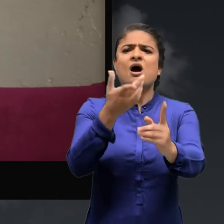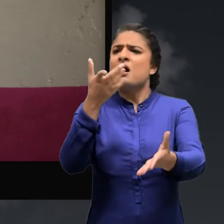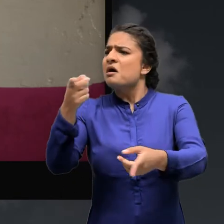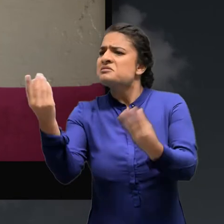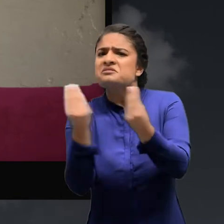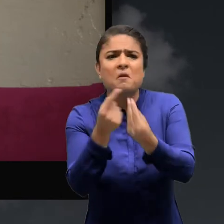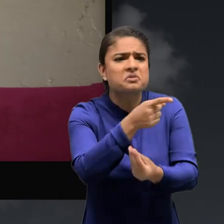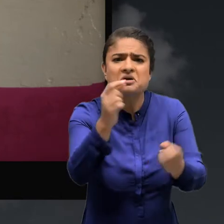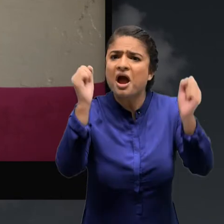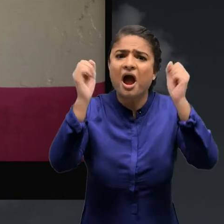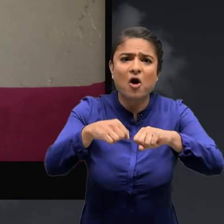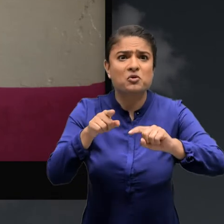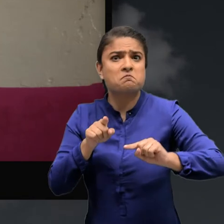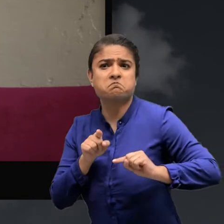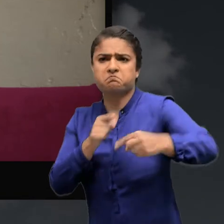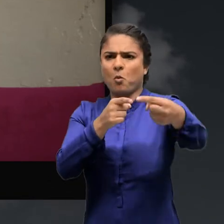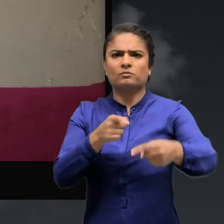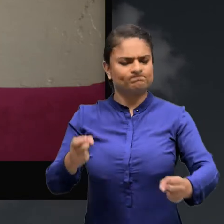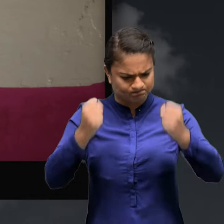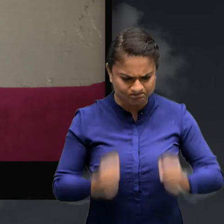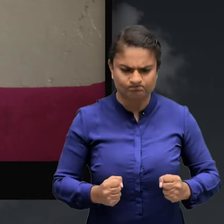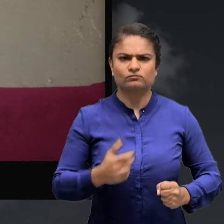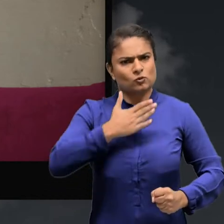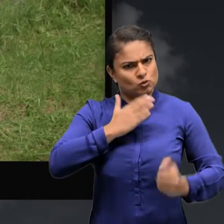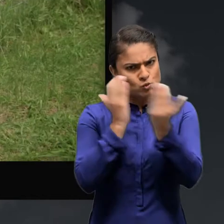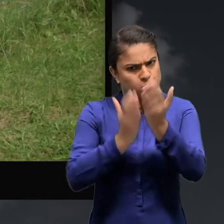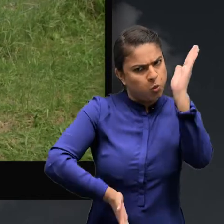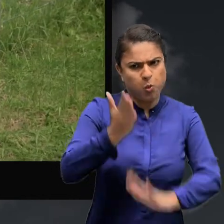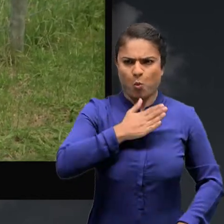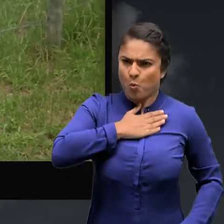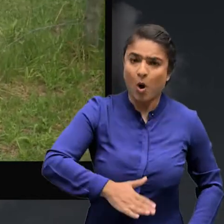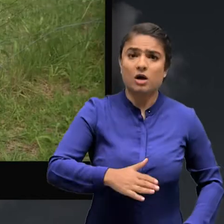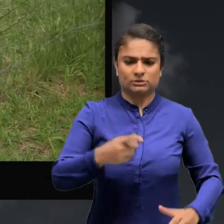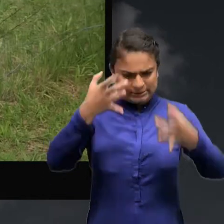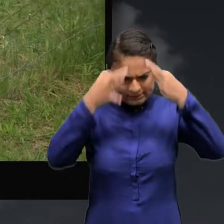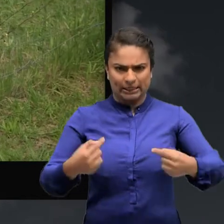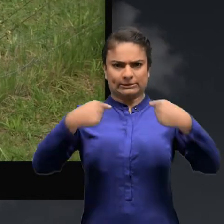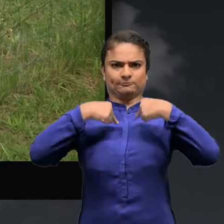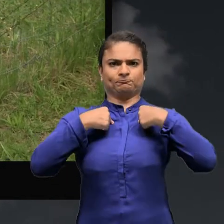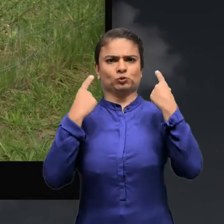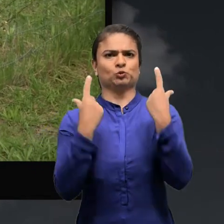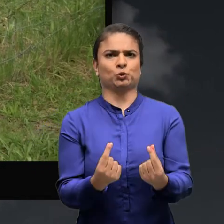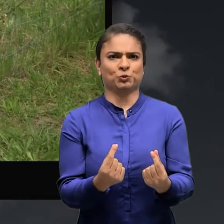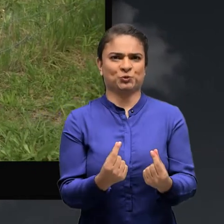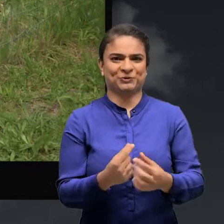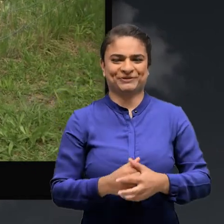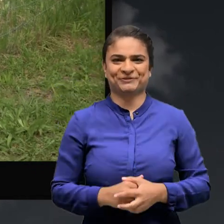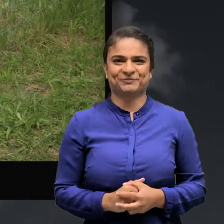uba kukho mhlawumbi akuvanwa ngento, athi ndifuna undithethela apha esikolweni uchaze uba makuthi makuthi